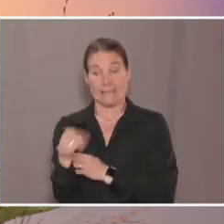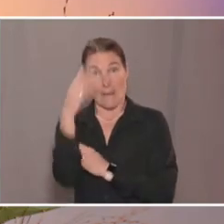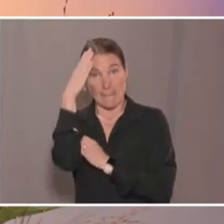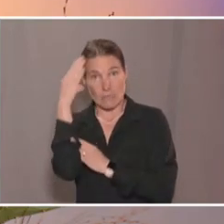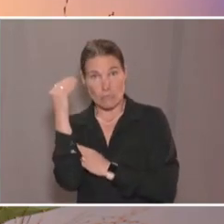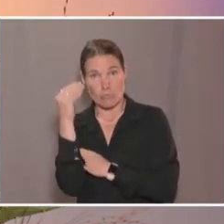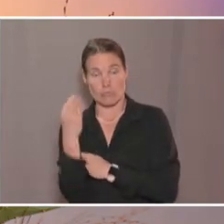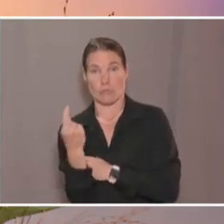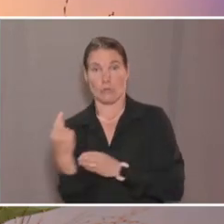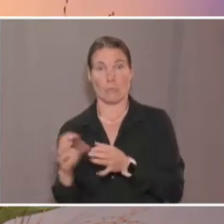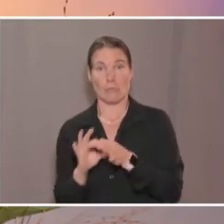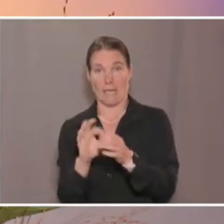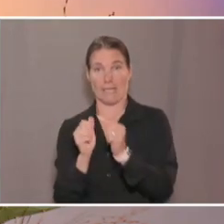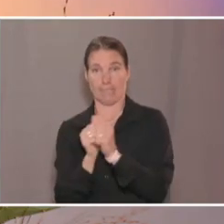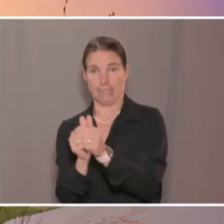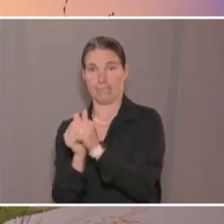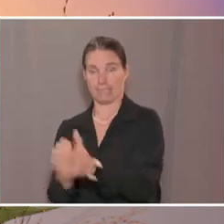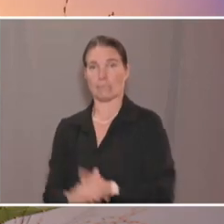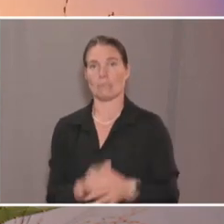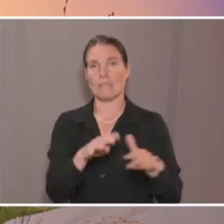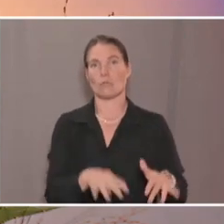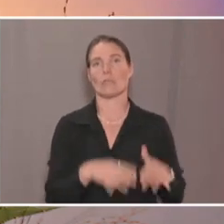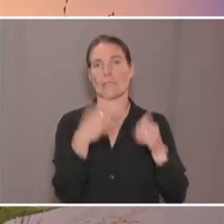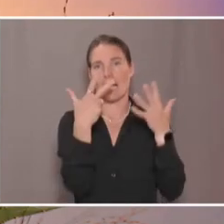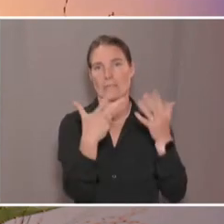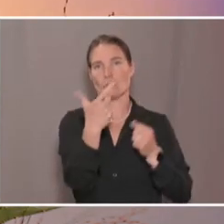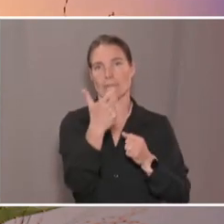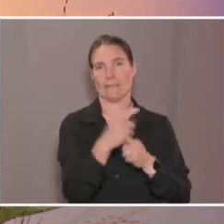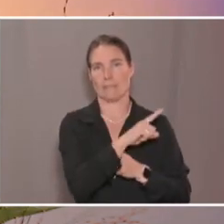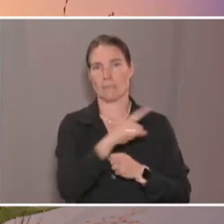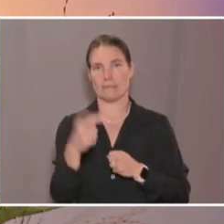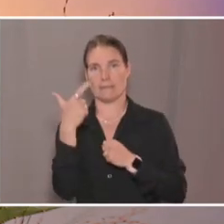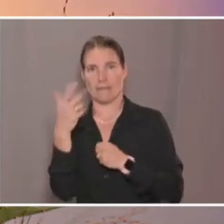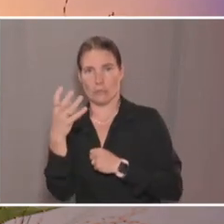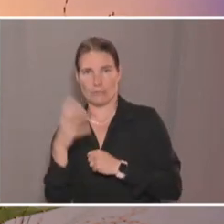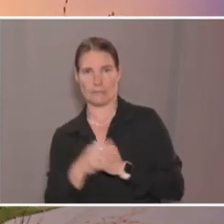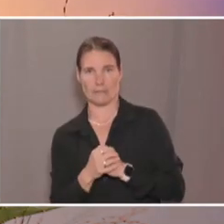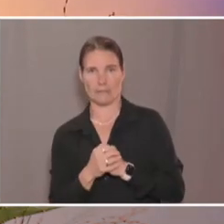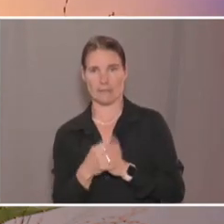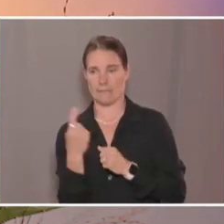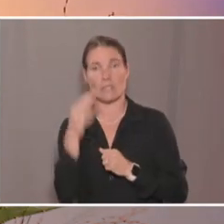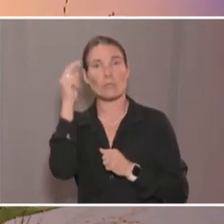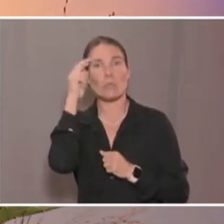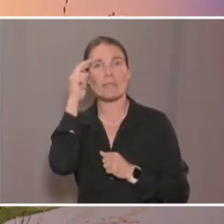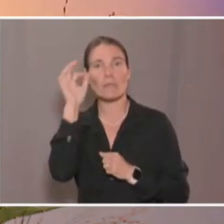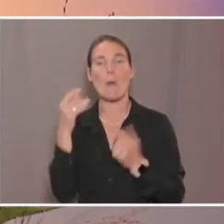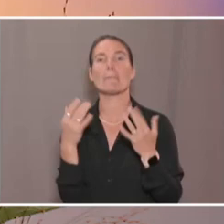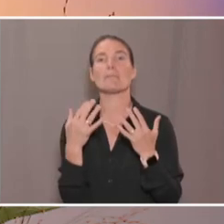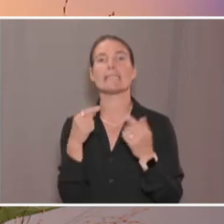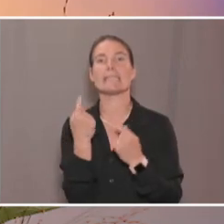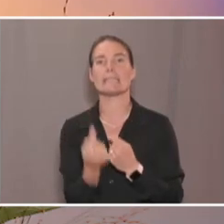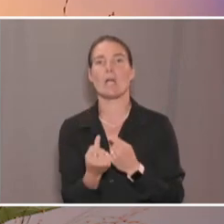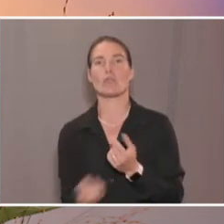wieder auftauchen. Von 1928 bis 1942 hat er als Professor für Mathematik